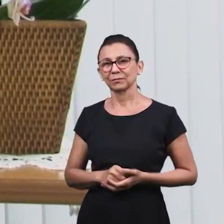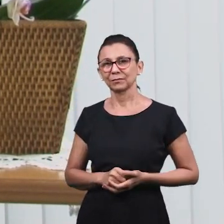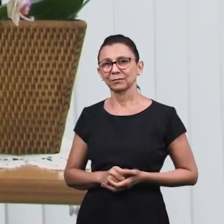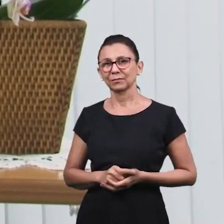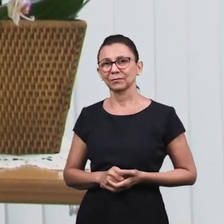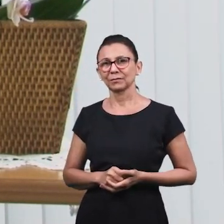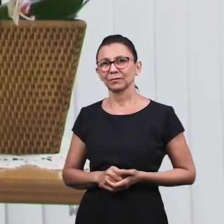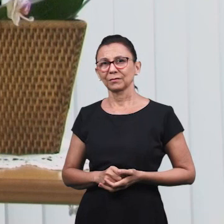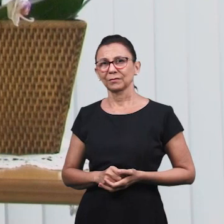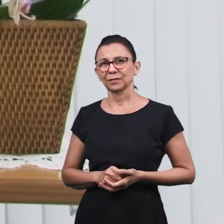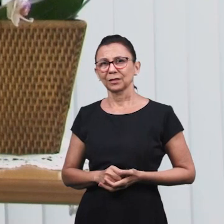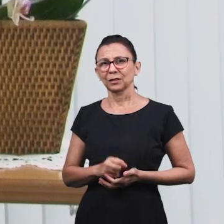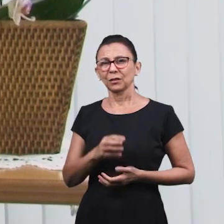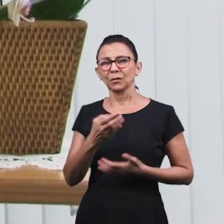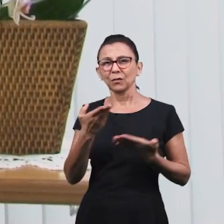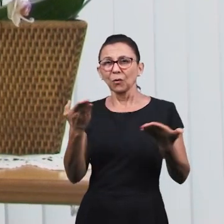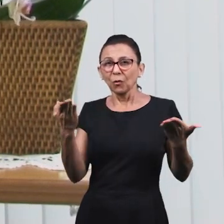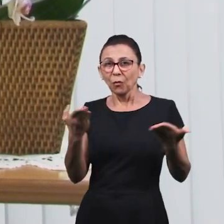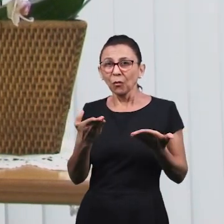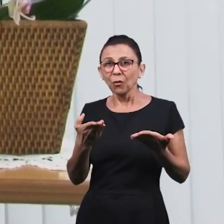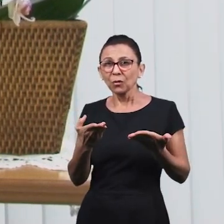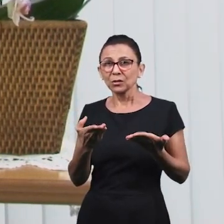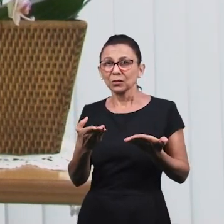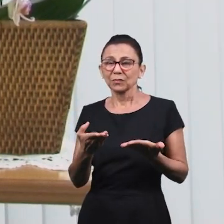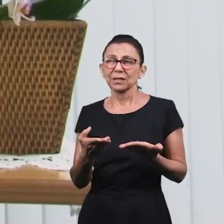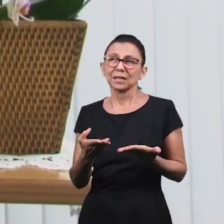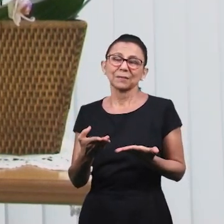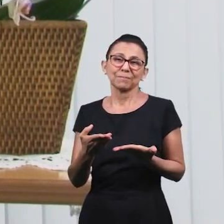de combien de fois le Seigneur t'a répondu quand tu as prié.